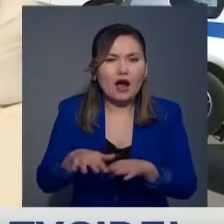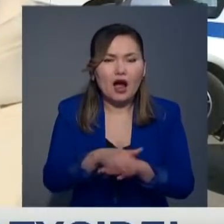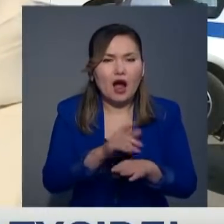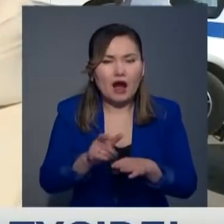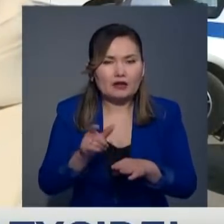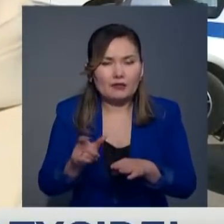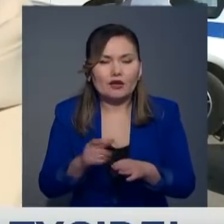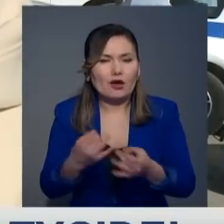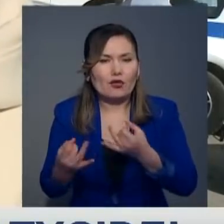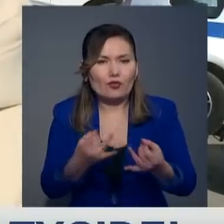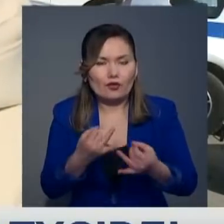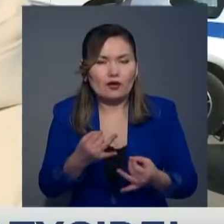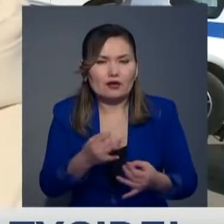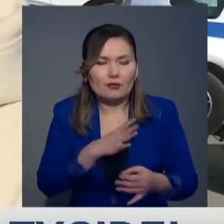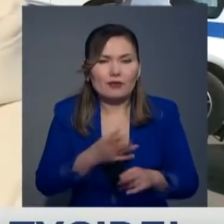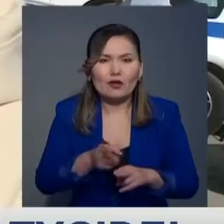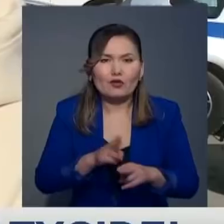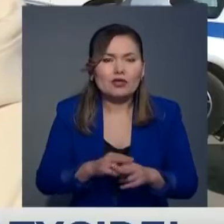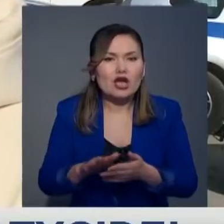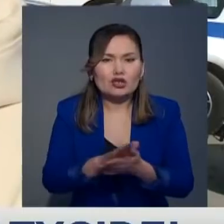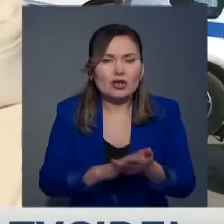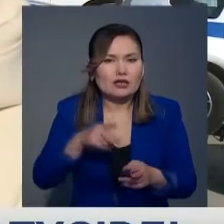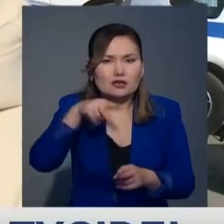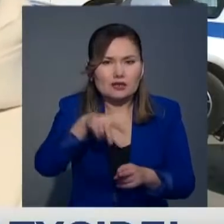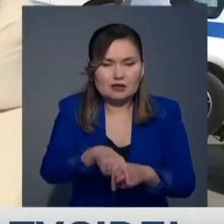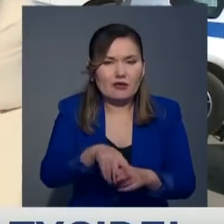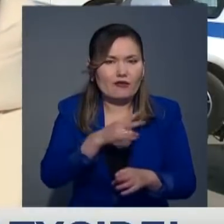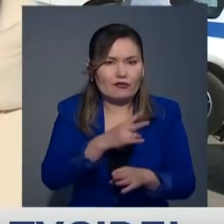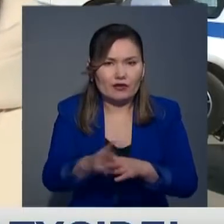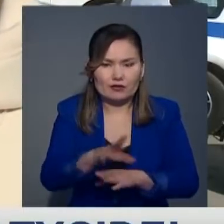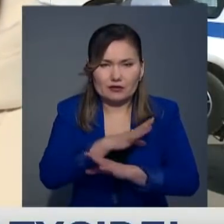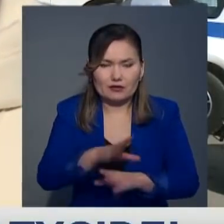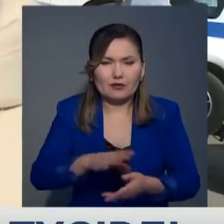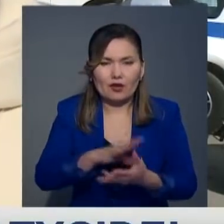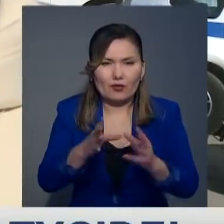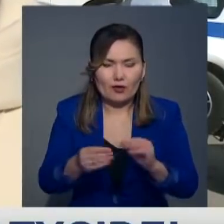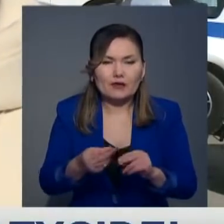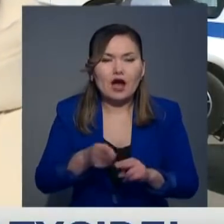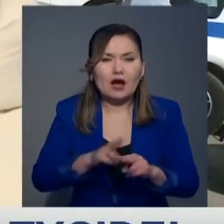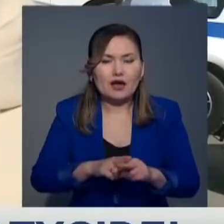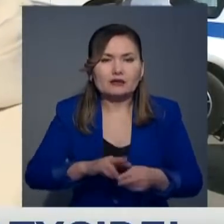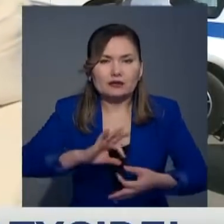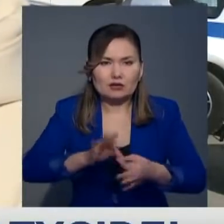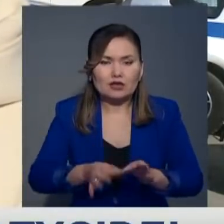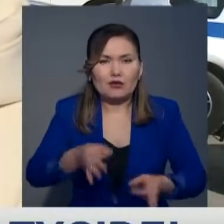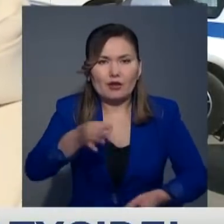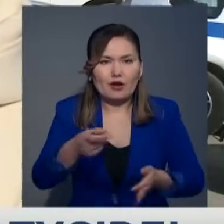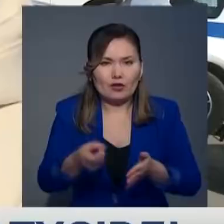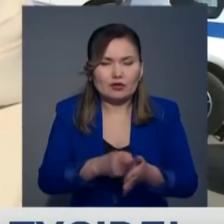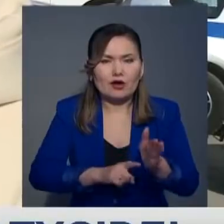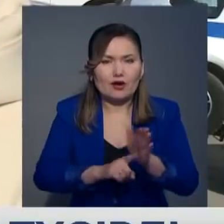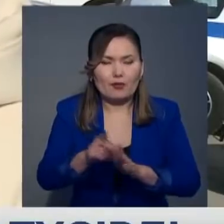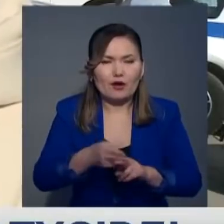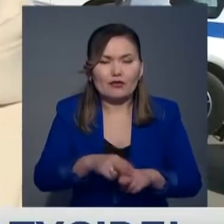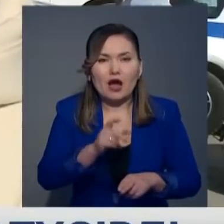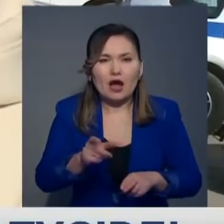ешқандай зорлық-зомбылық көрсетілмеген. Қазіргі кезде бұл азамат қалалық полиция басқармасында жоғардағы жайт бойынша түсінік беруде. Осы орайда